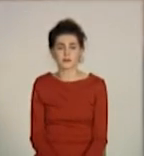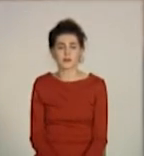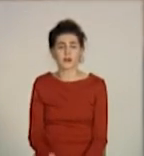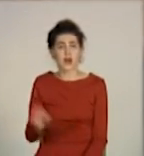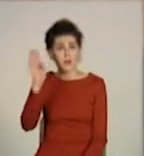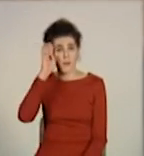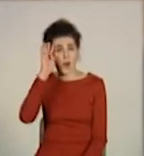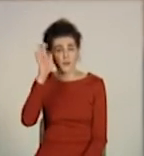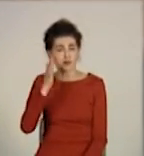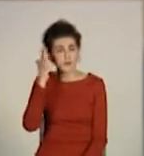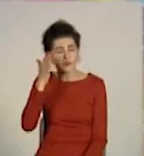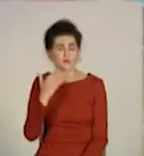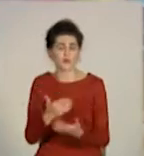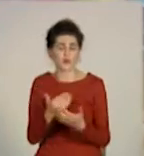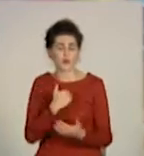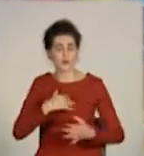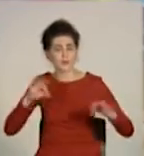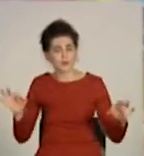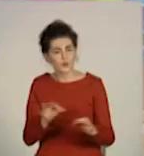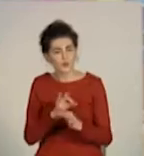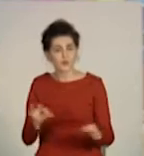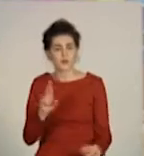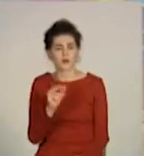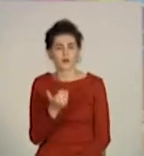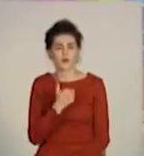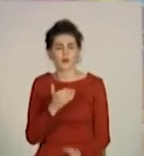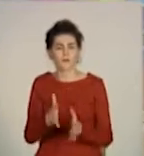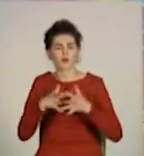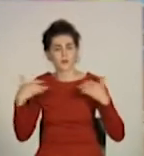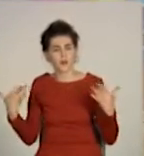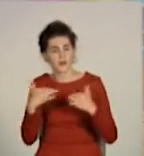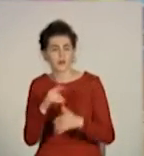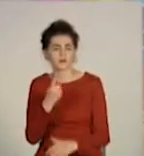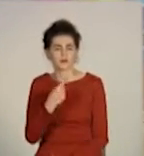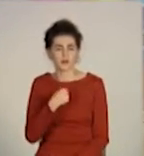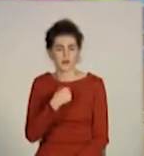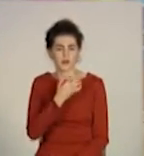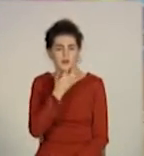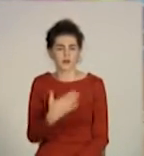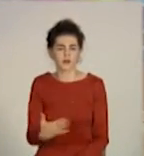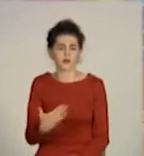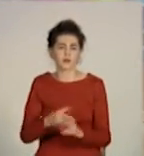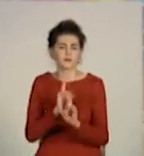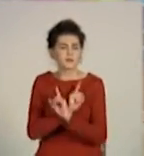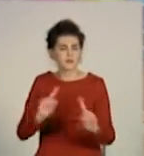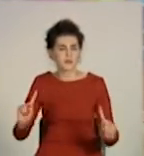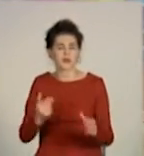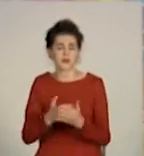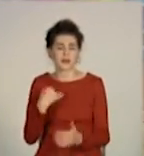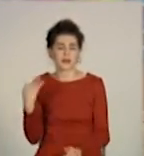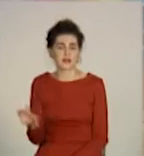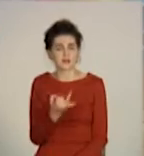Хлопець мріє стати музикантом. Я хочу грати на баяні, бо що це? Это прикольно, и